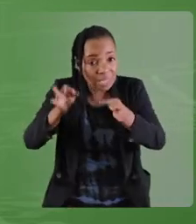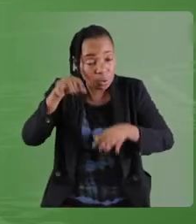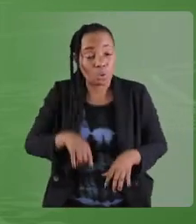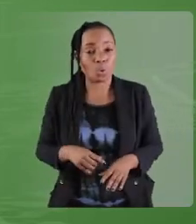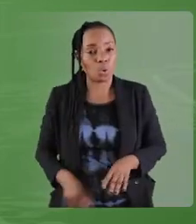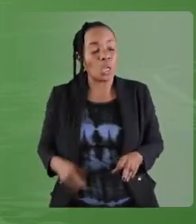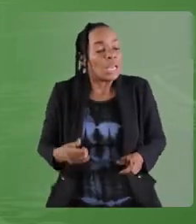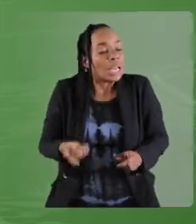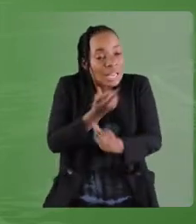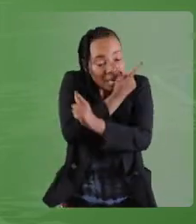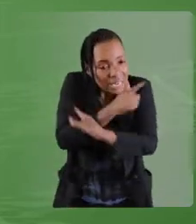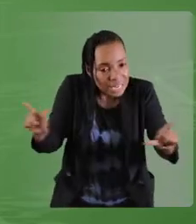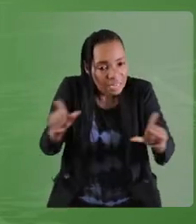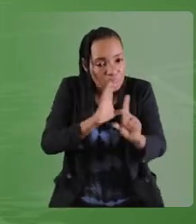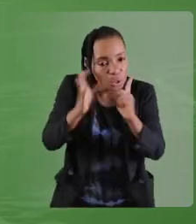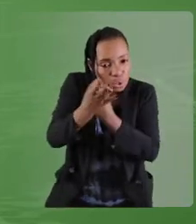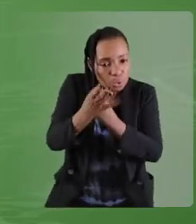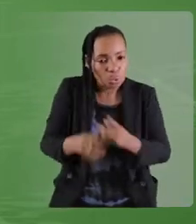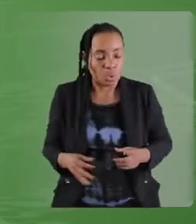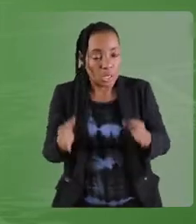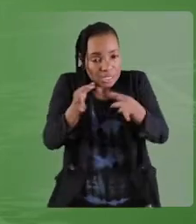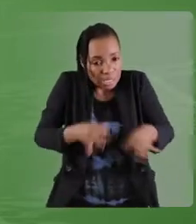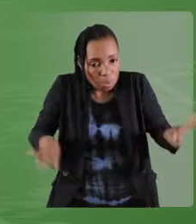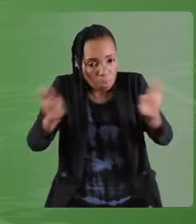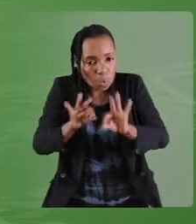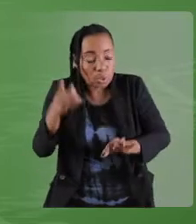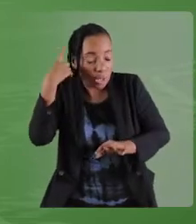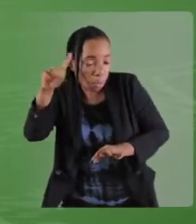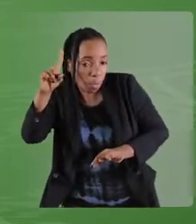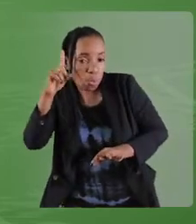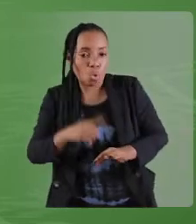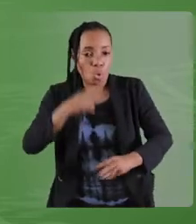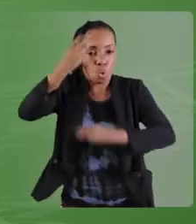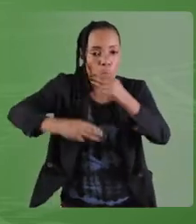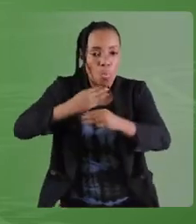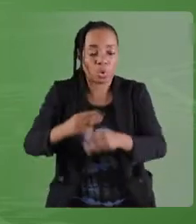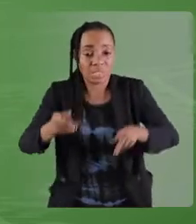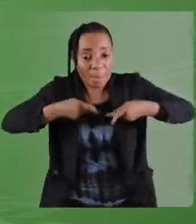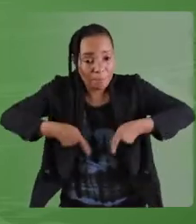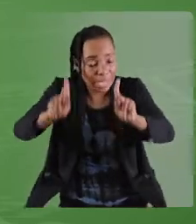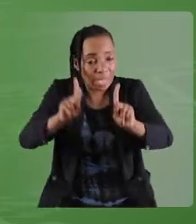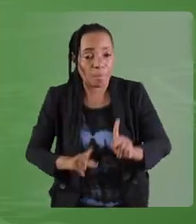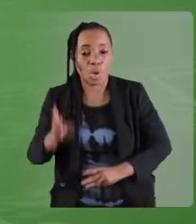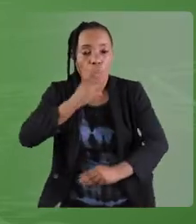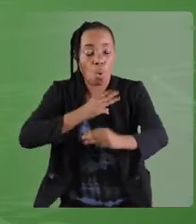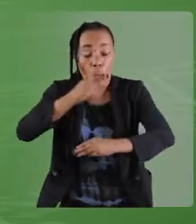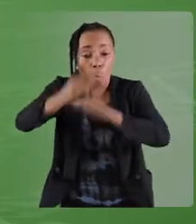des cultures peut servir à l'humanité de moyen de son enrichissement.